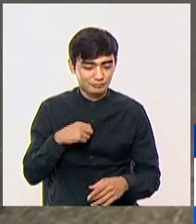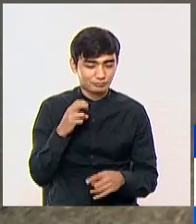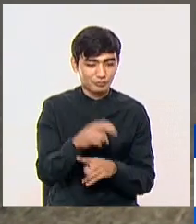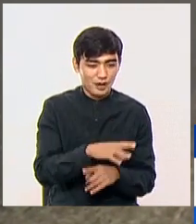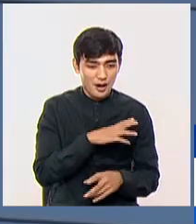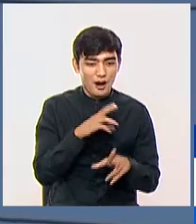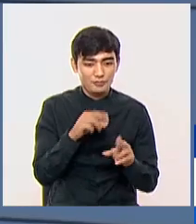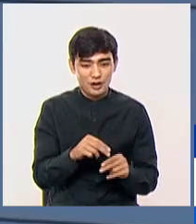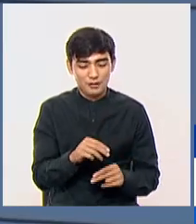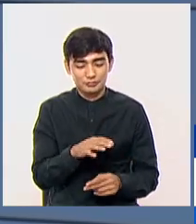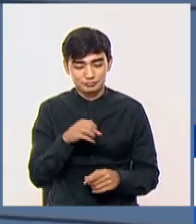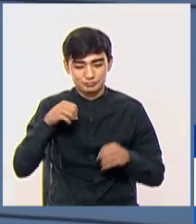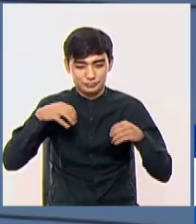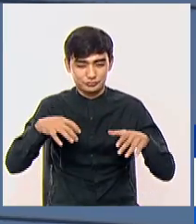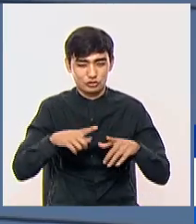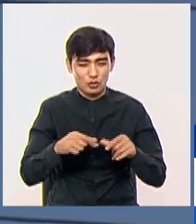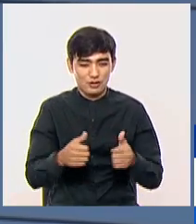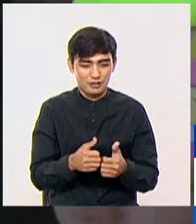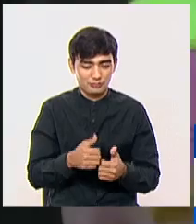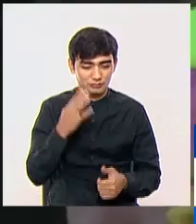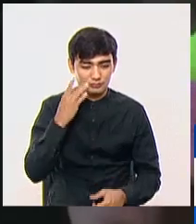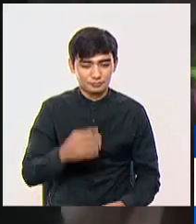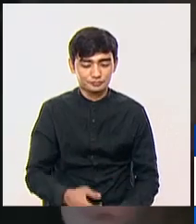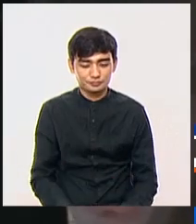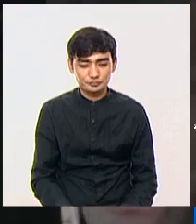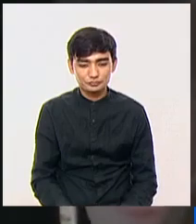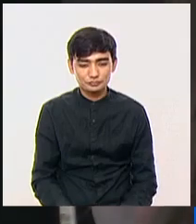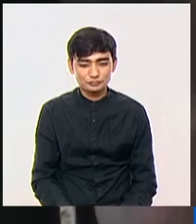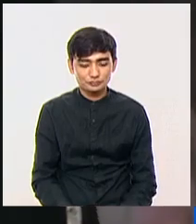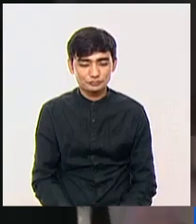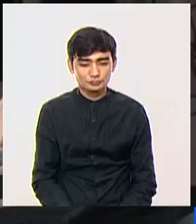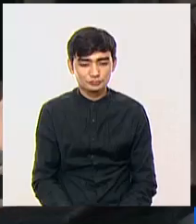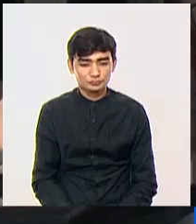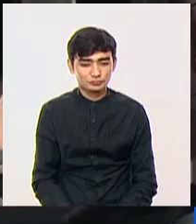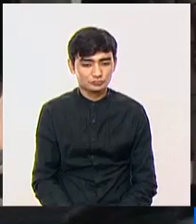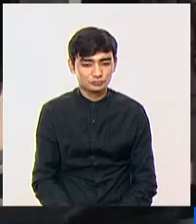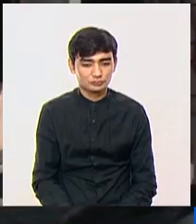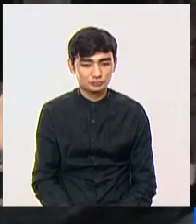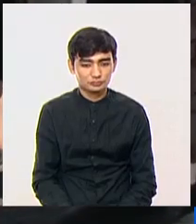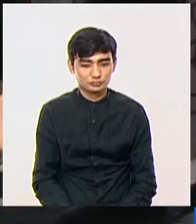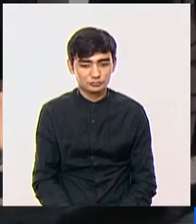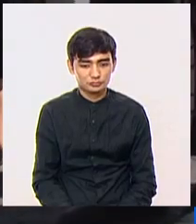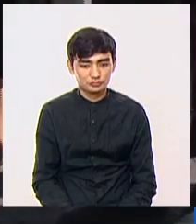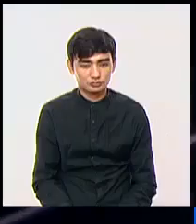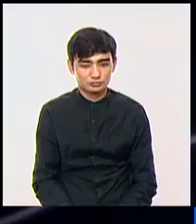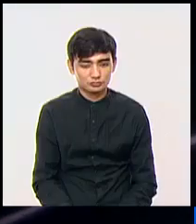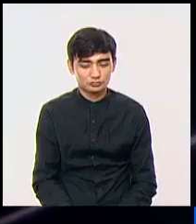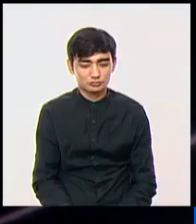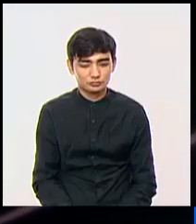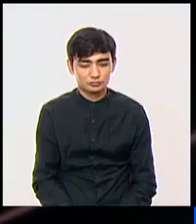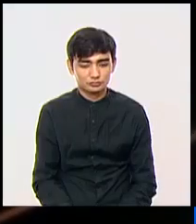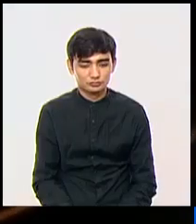хотя бы локальное освещение вокруг школы. Людмила Батюшкина, Ирина Нинашева, Информбюро, Карагандинская область.